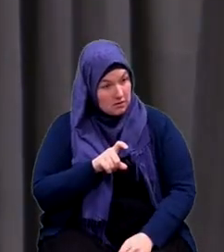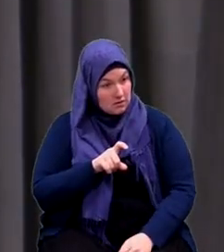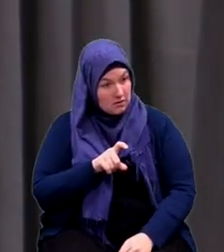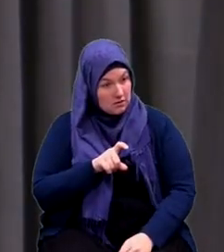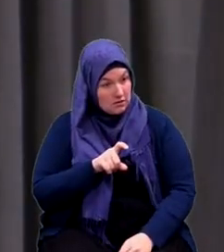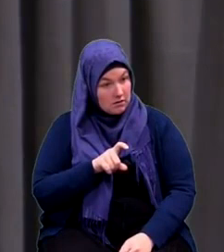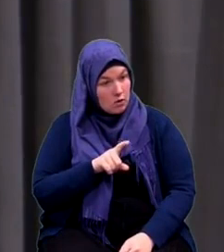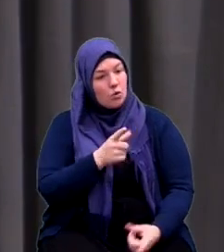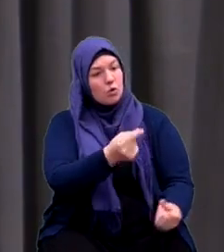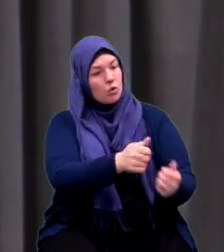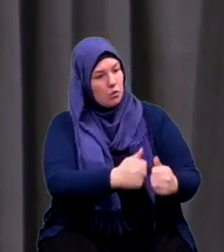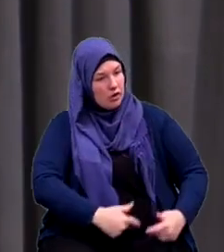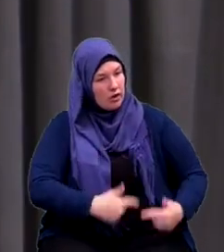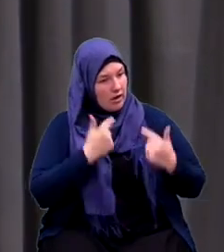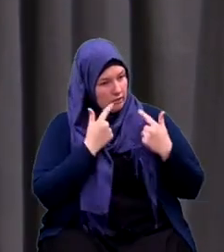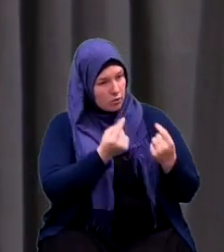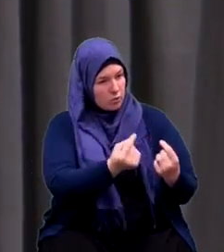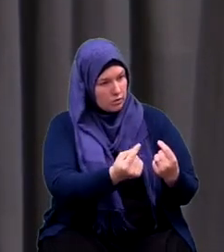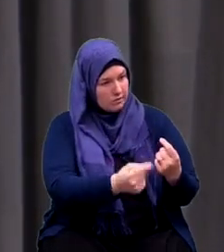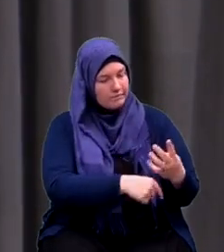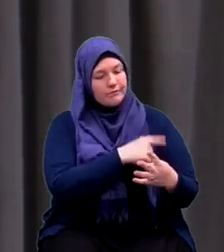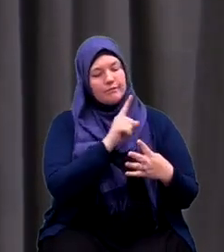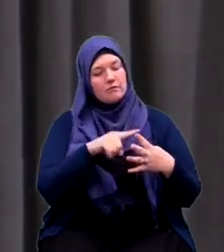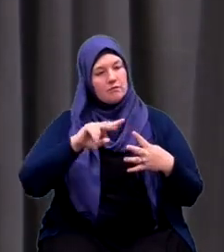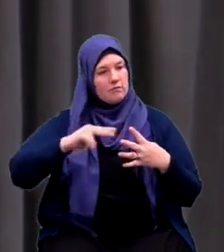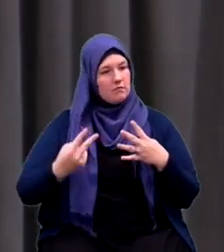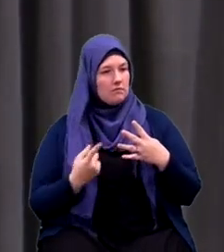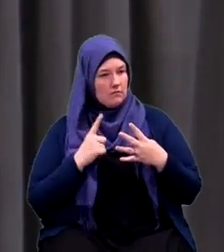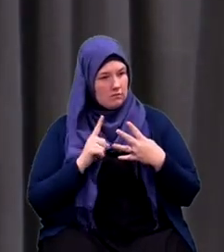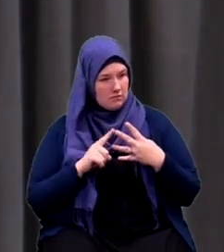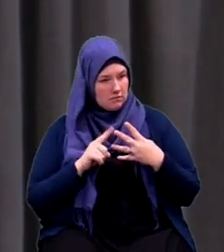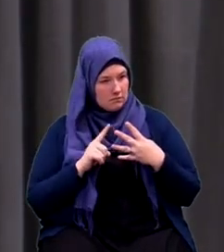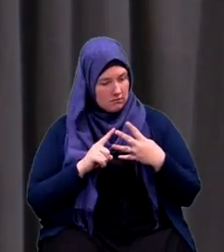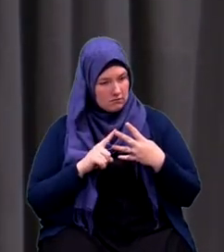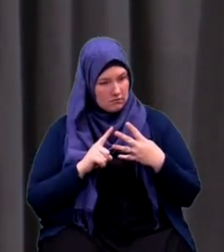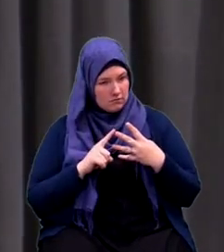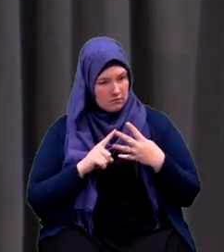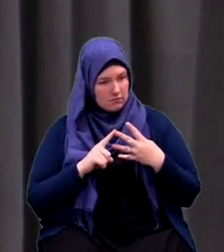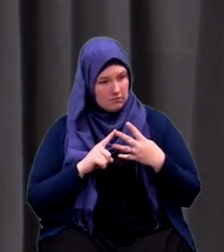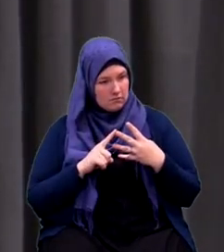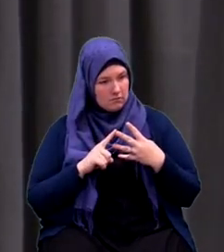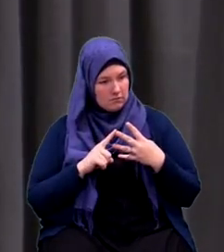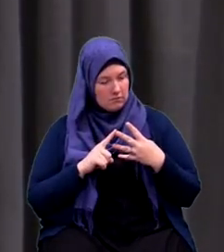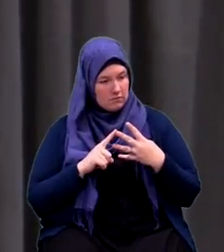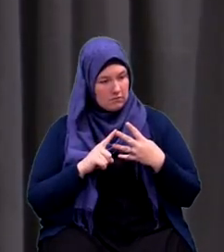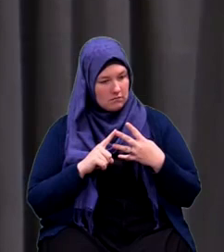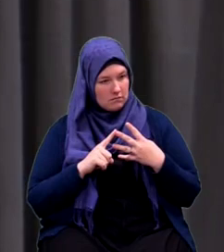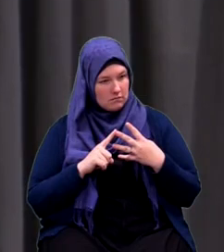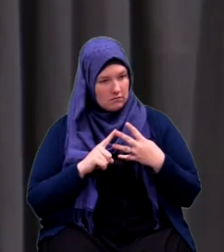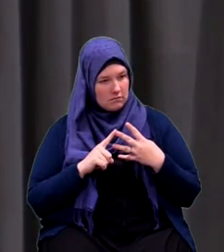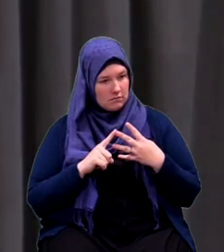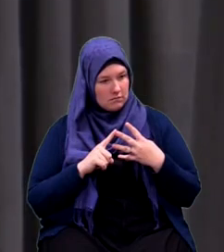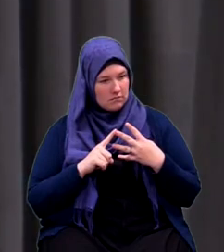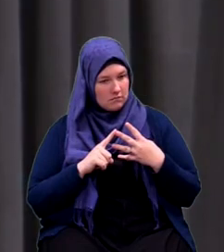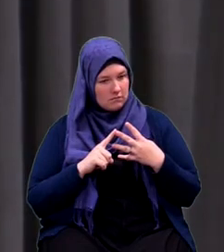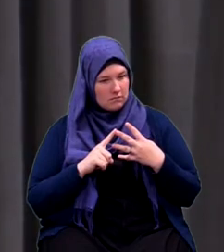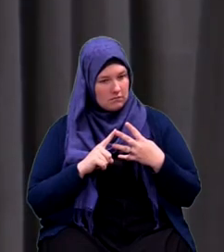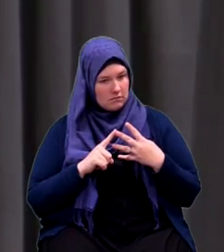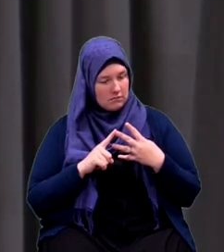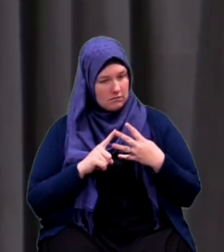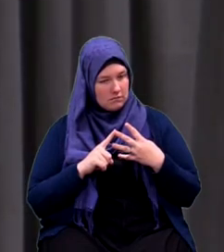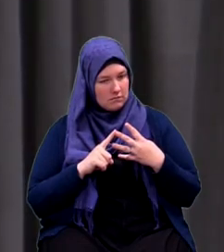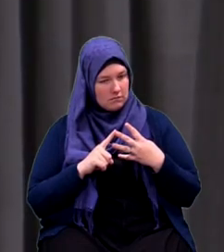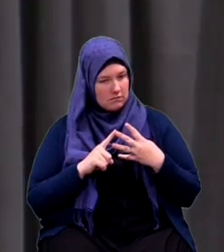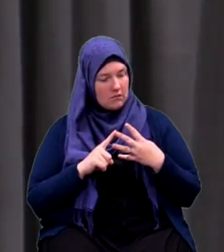فيما أفناه وشبابه فيما أبلاه. And his youth, with all